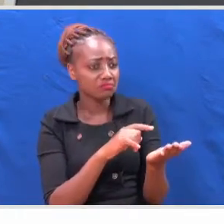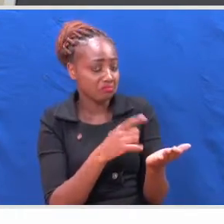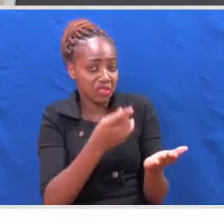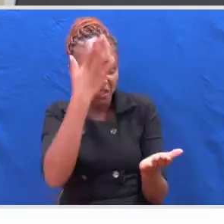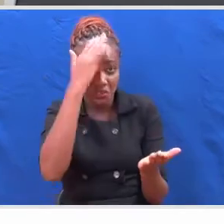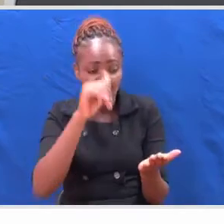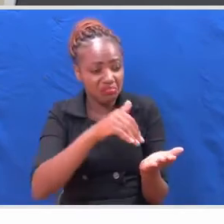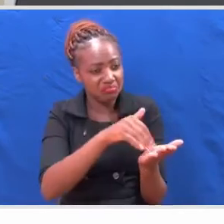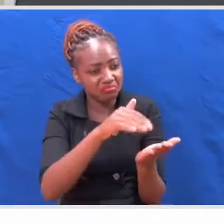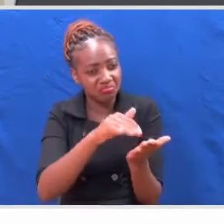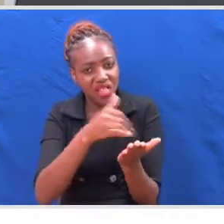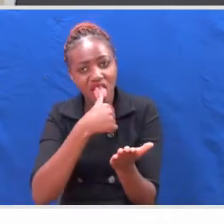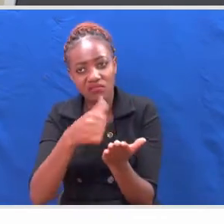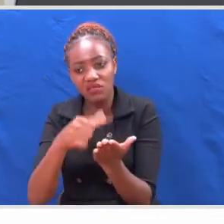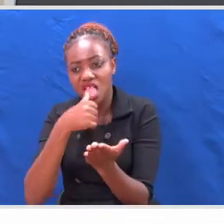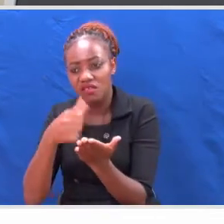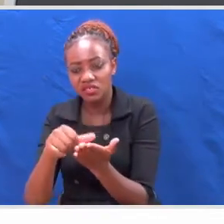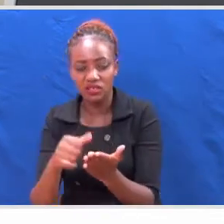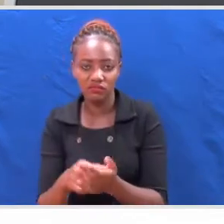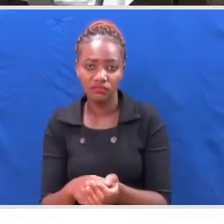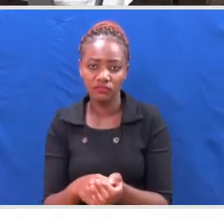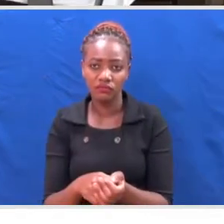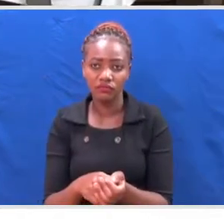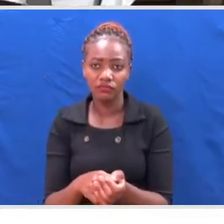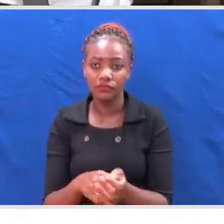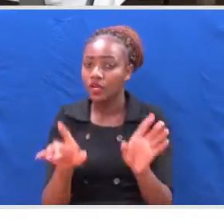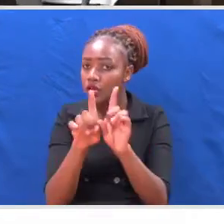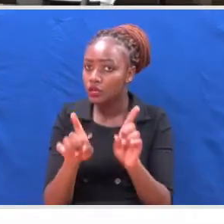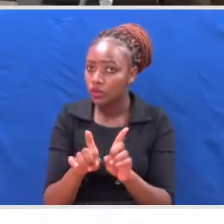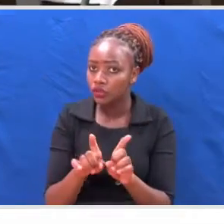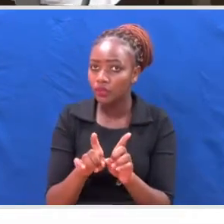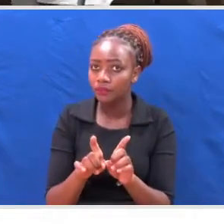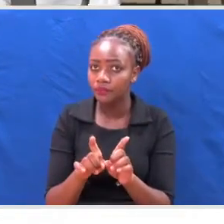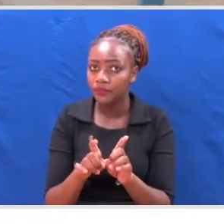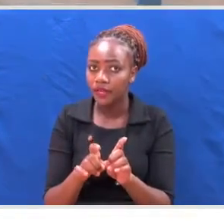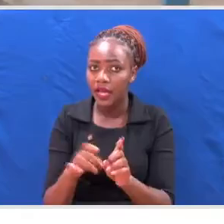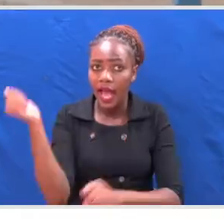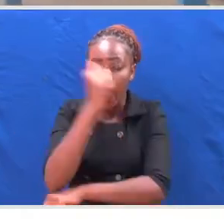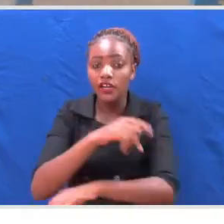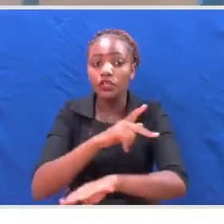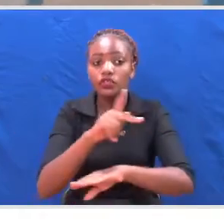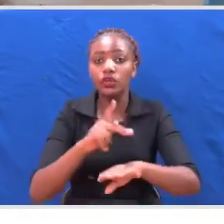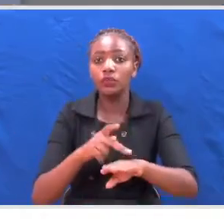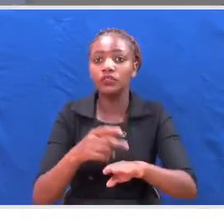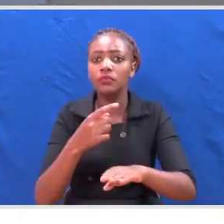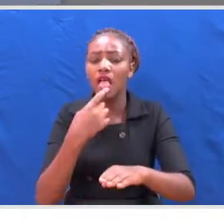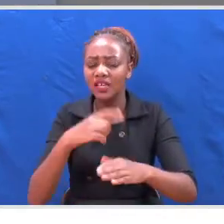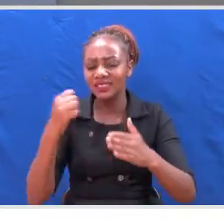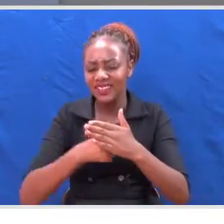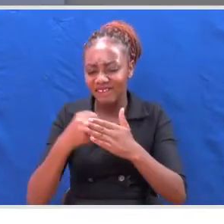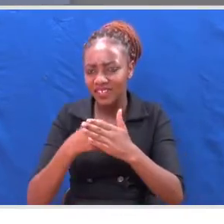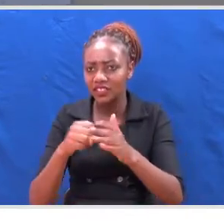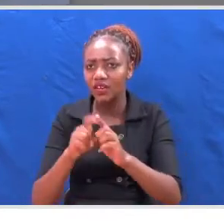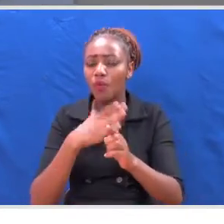has contributed to the few transfers I have given. Kadhalika, wakuu wa shule wameelezea juhudi zao katika